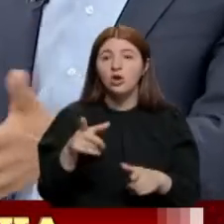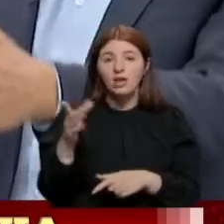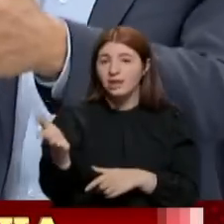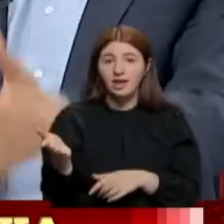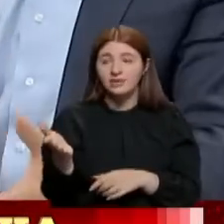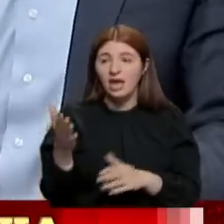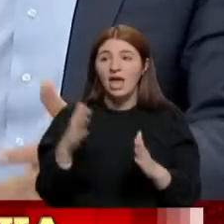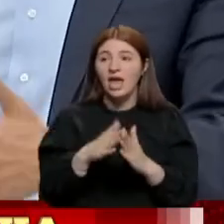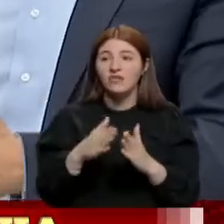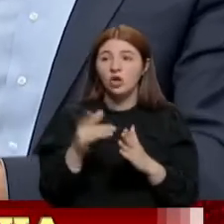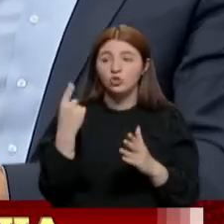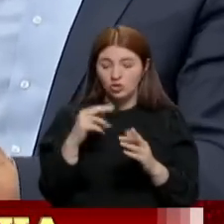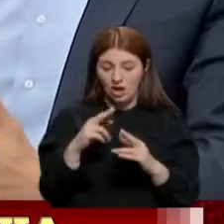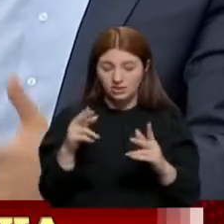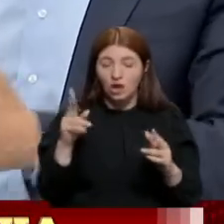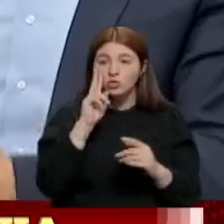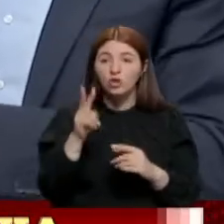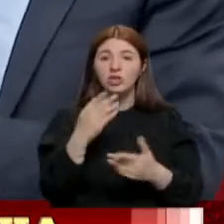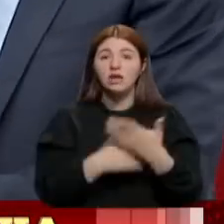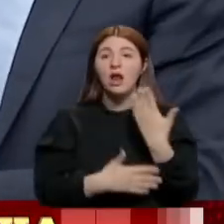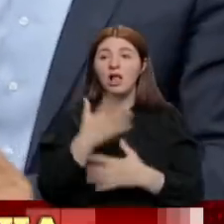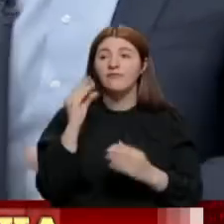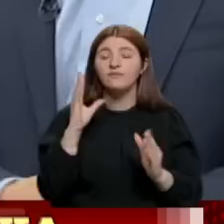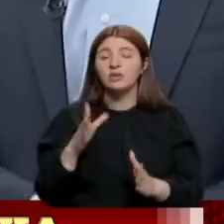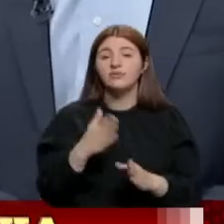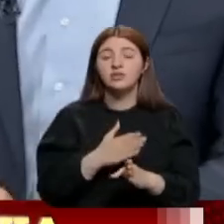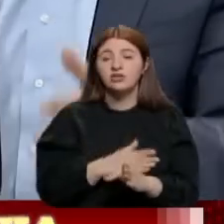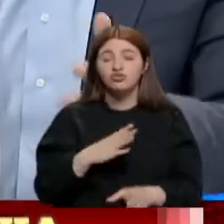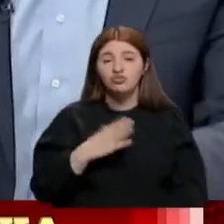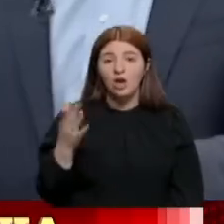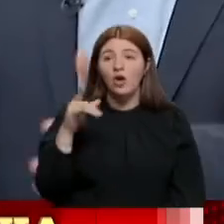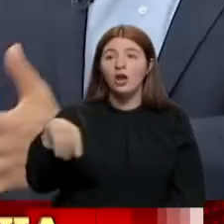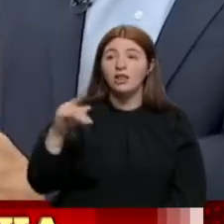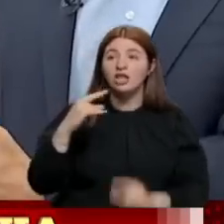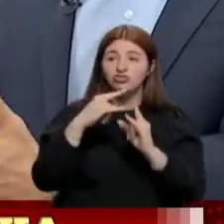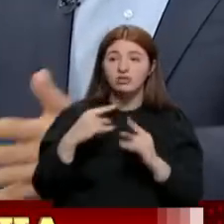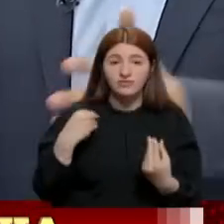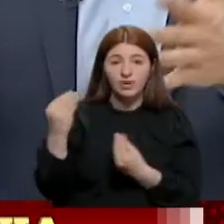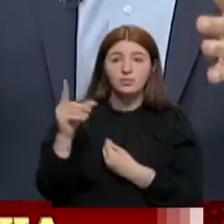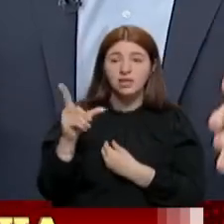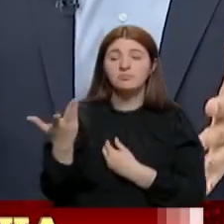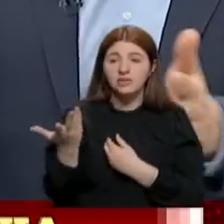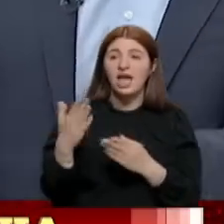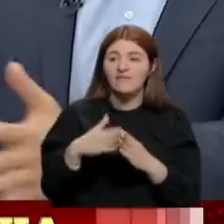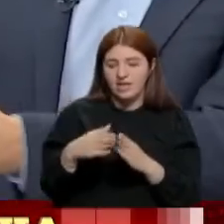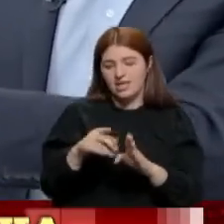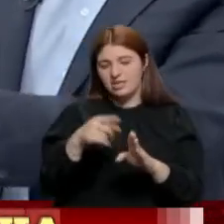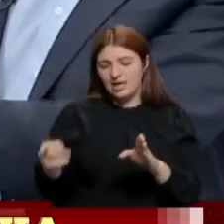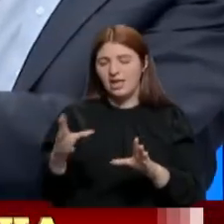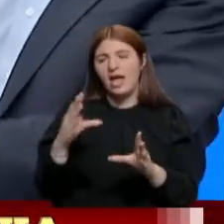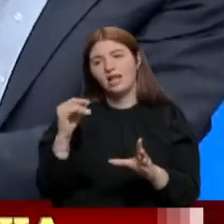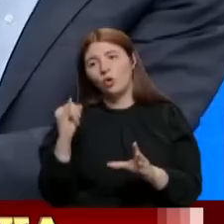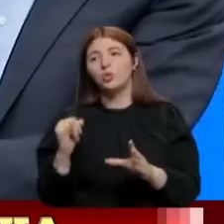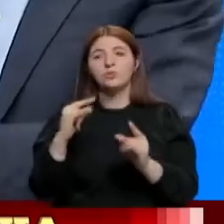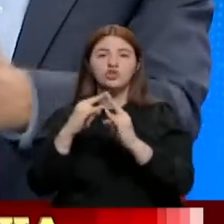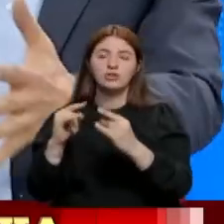de evler dün hasar gördü. Yaralanan pek çok yurttaşımız var. Oralara çadır sağlamamız lazım. Yani evinin yanında en azından kurabileceği